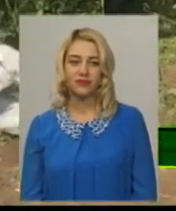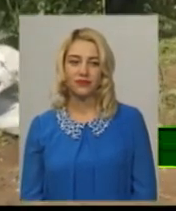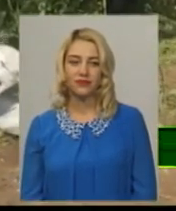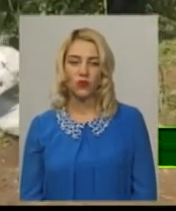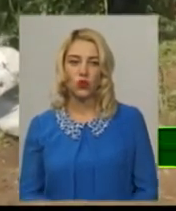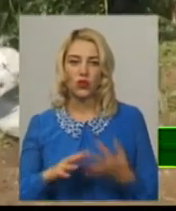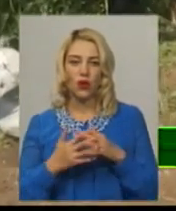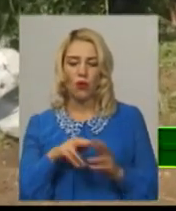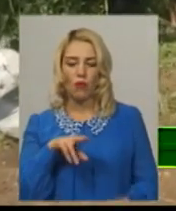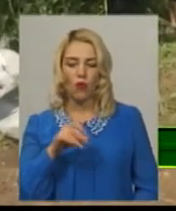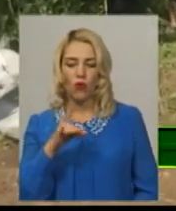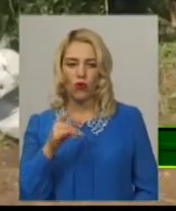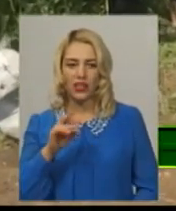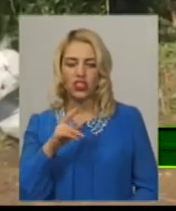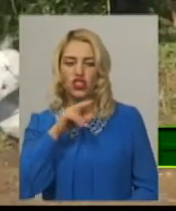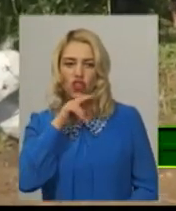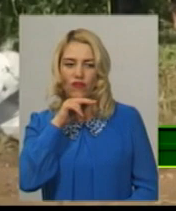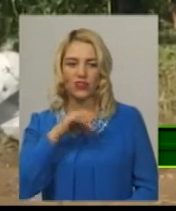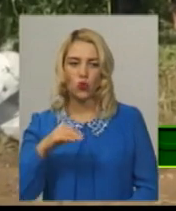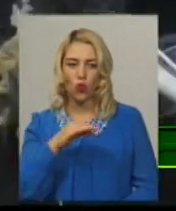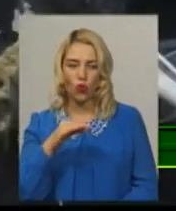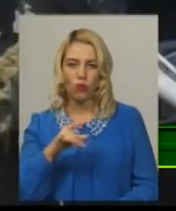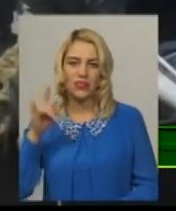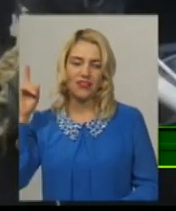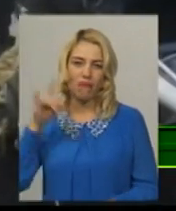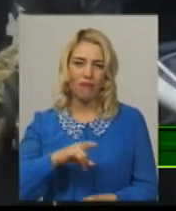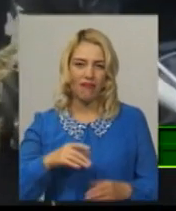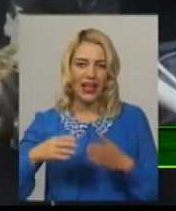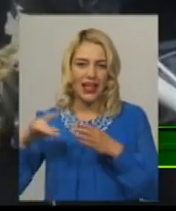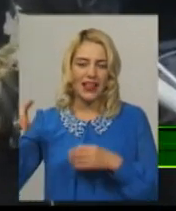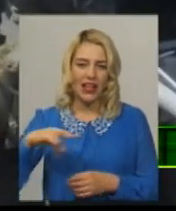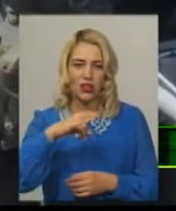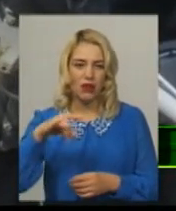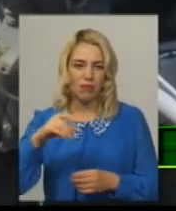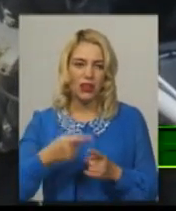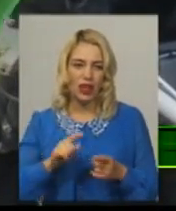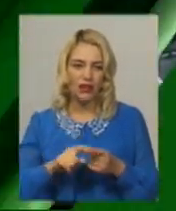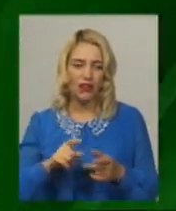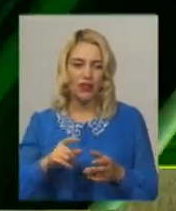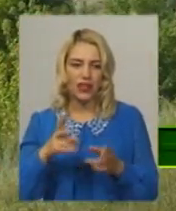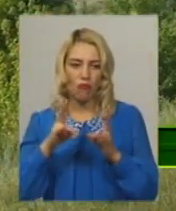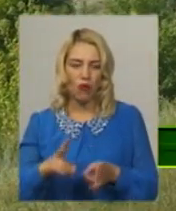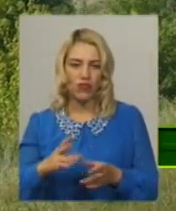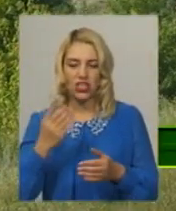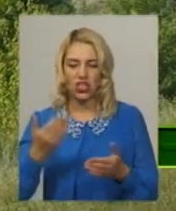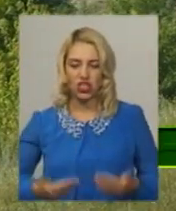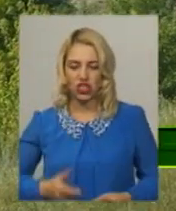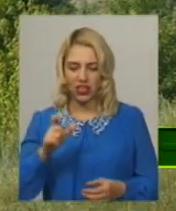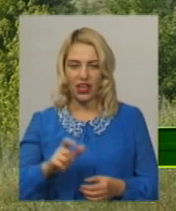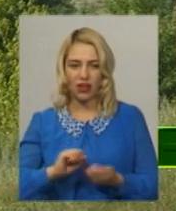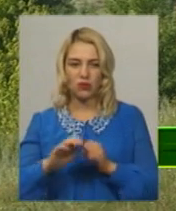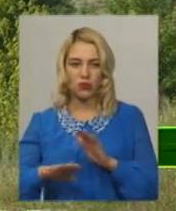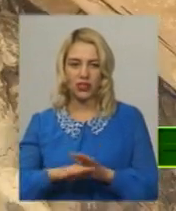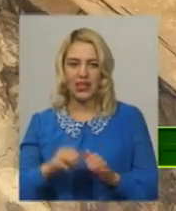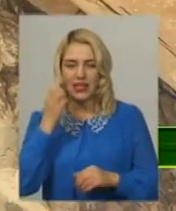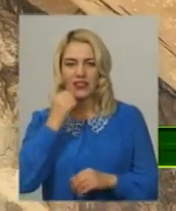У селі Погорілівка Чернівецької області впав дельтаплан. Серед травмованих – житель Кам'янця-Подільського. Старовинна церква